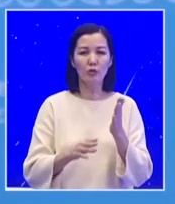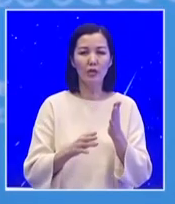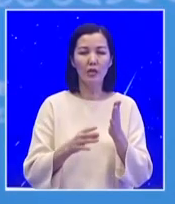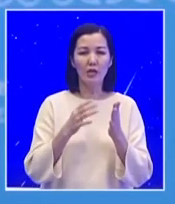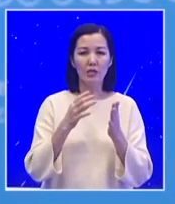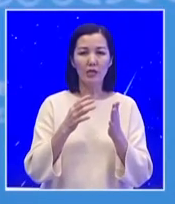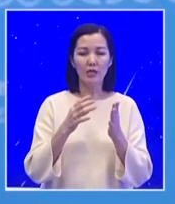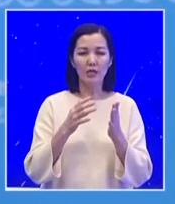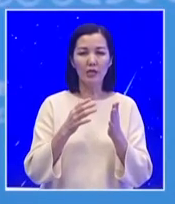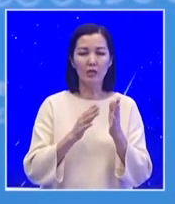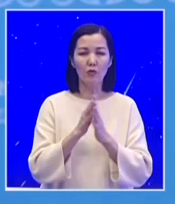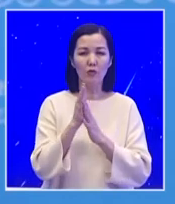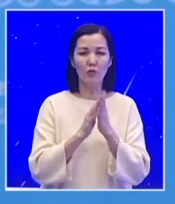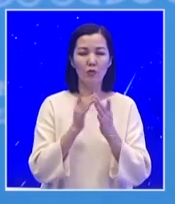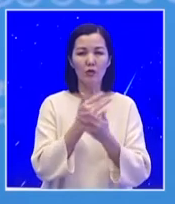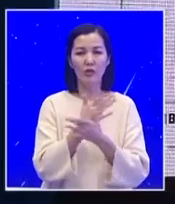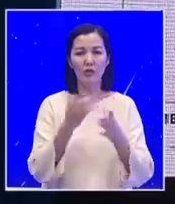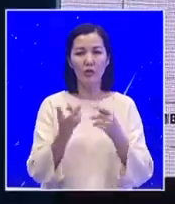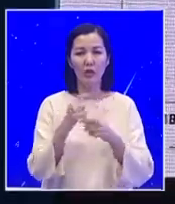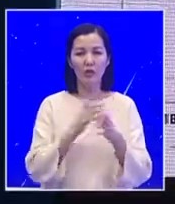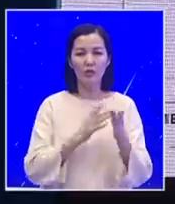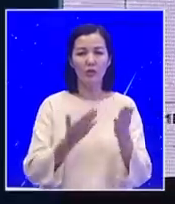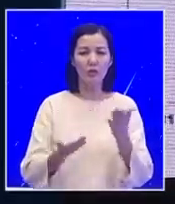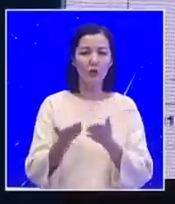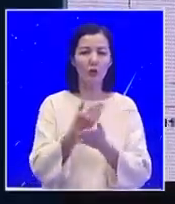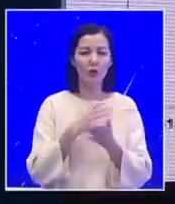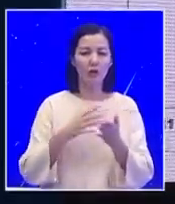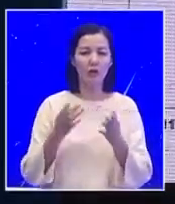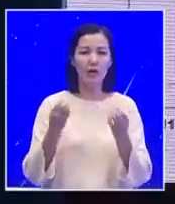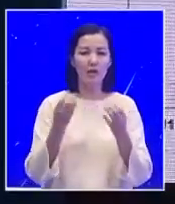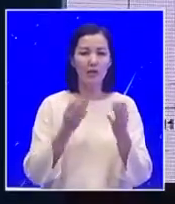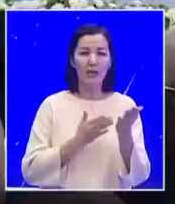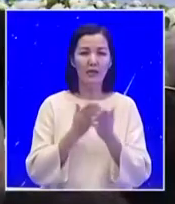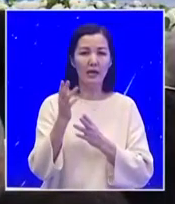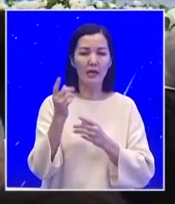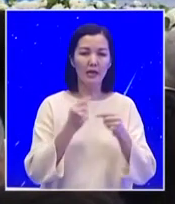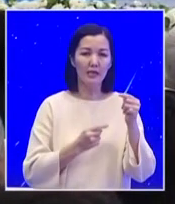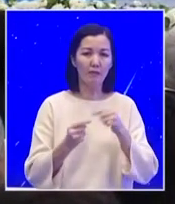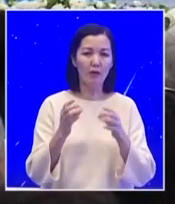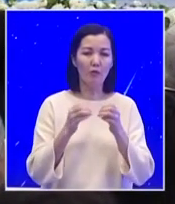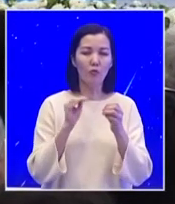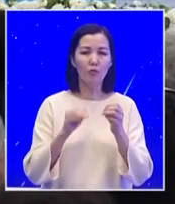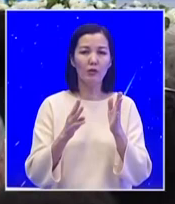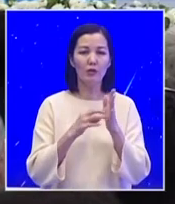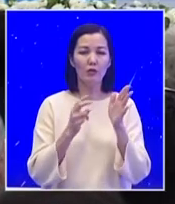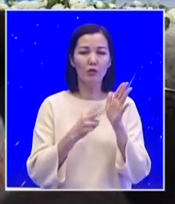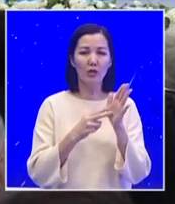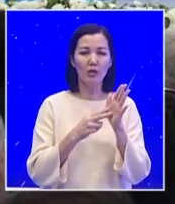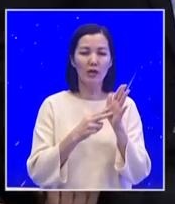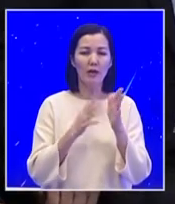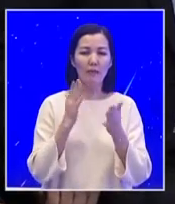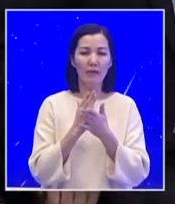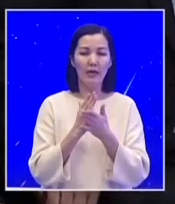және 59 мың тонна картоп өндірілді. Аймақта алға сүйреп отырған тағы бір сала кәсіпкерлік. 10807 субъекті бар.